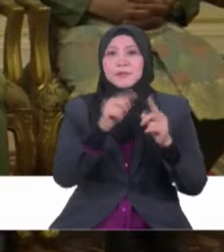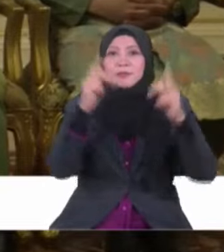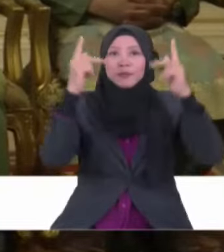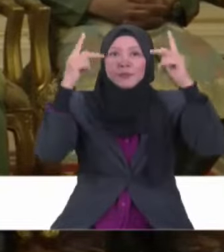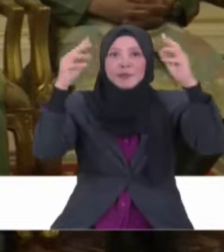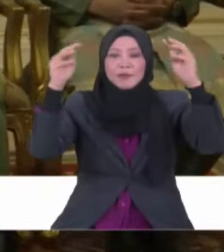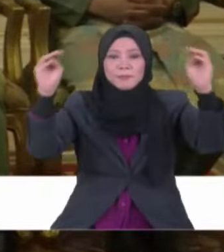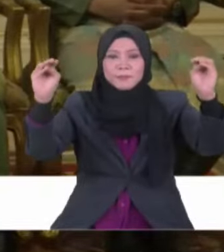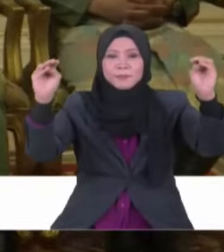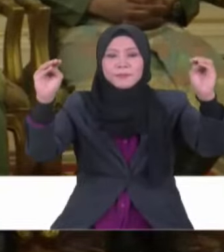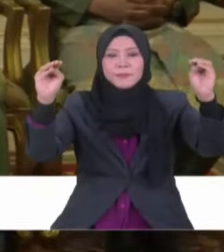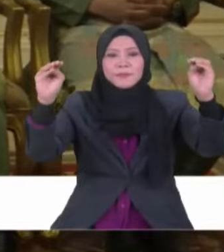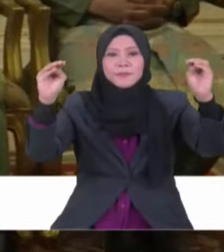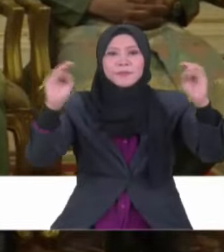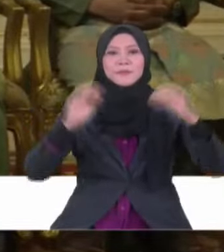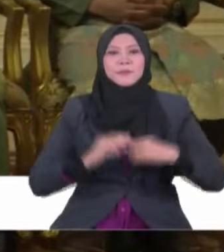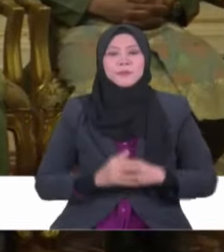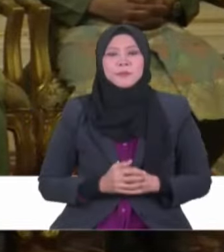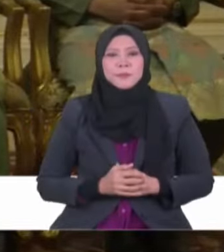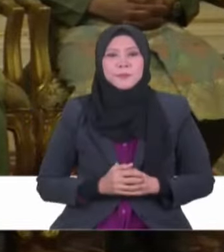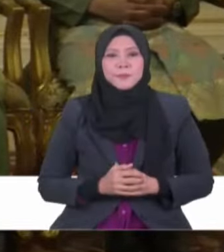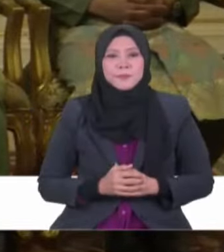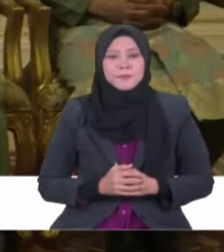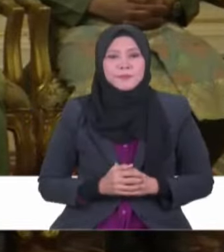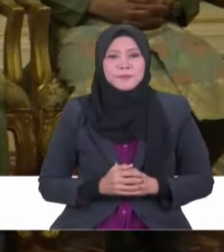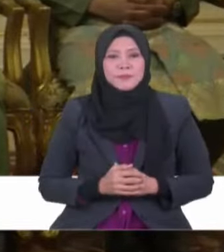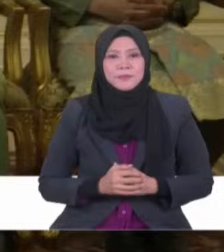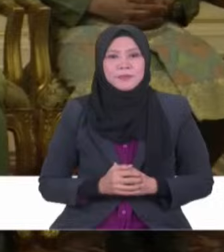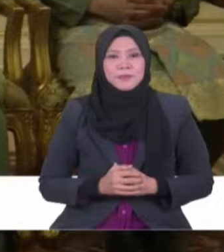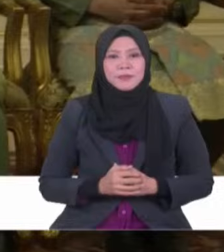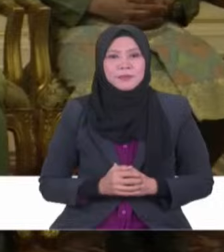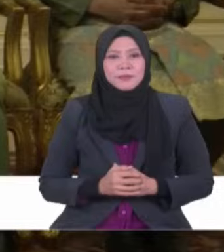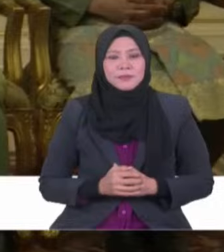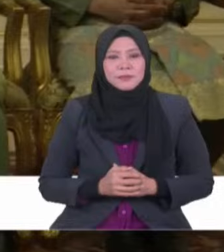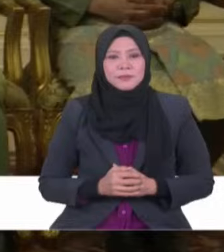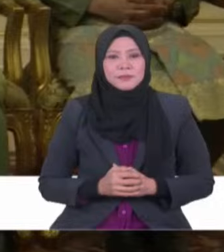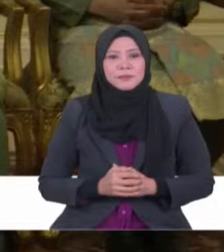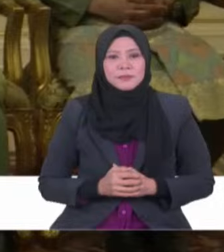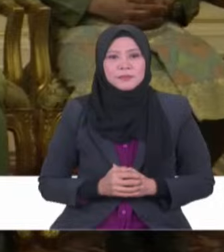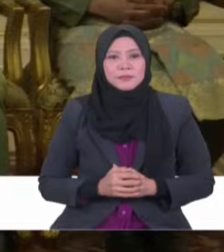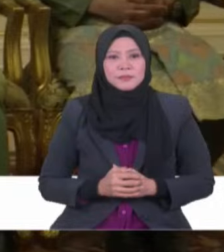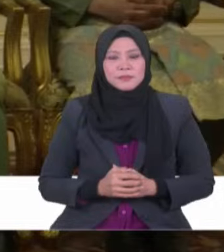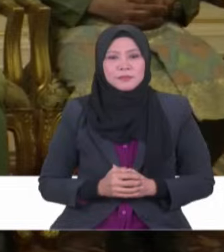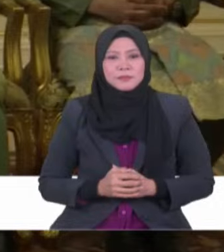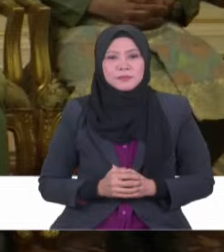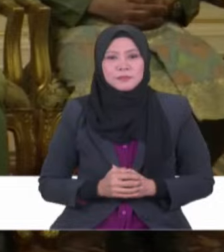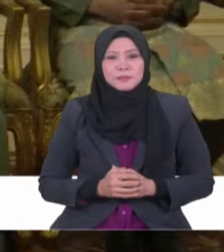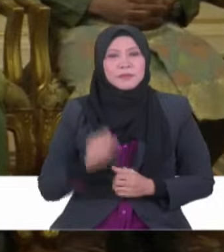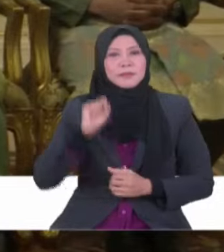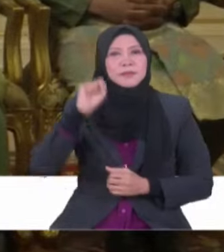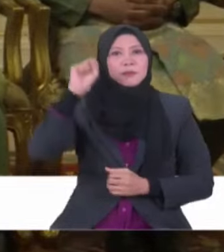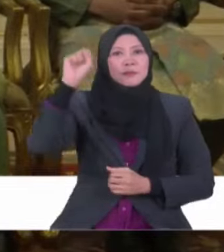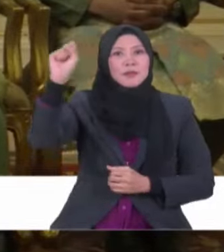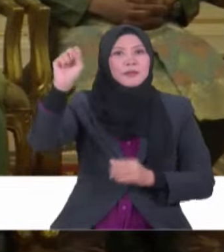Menteri. Satu, kerana telah pun Sabah menerima